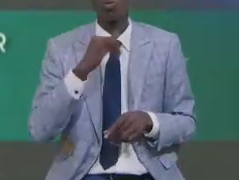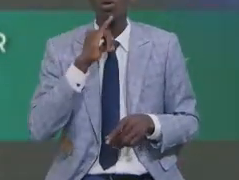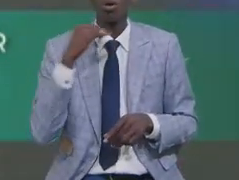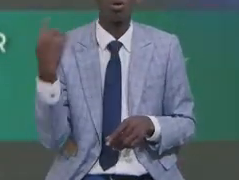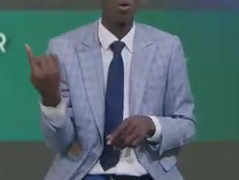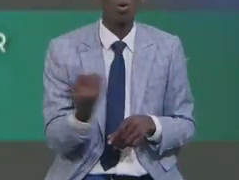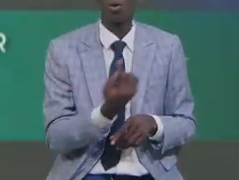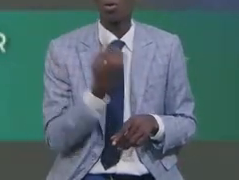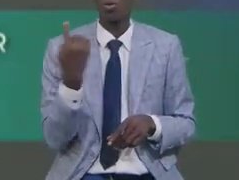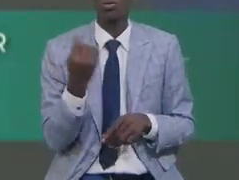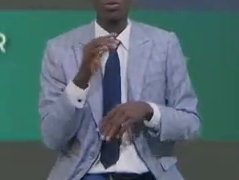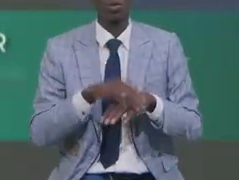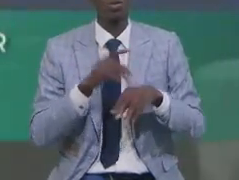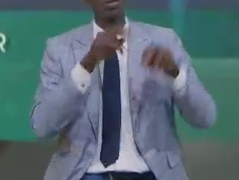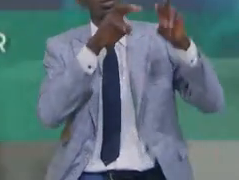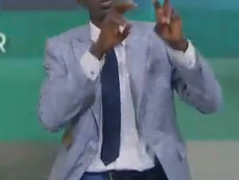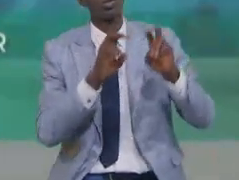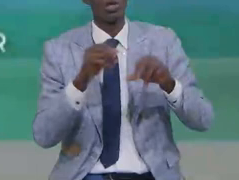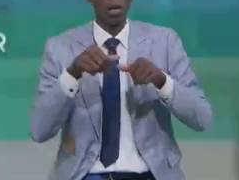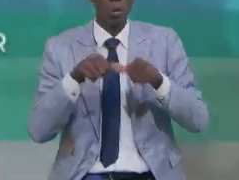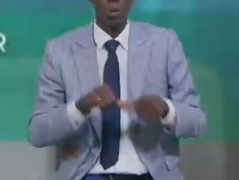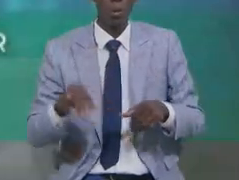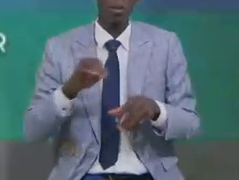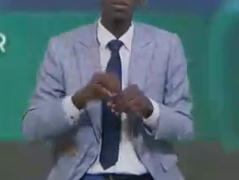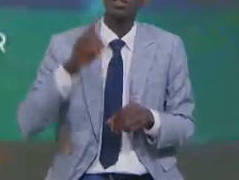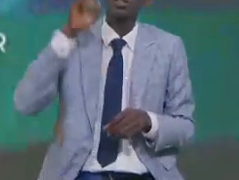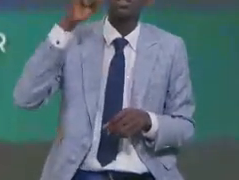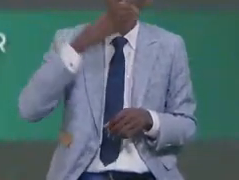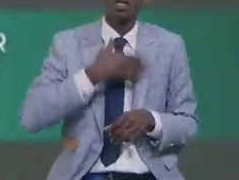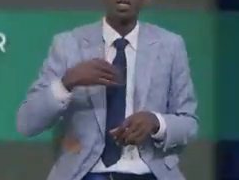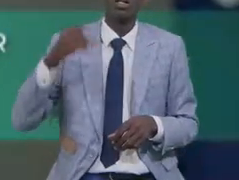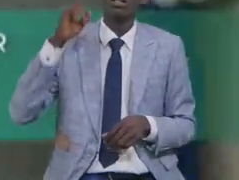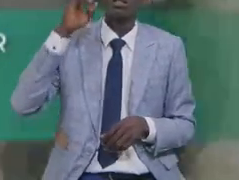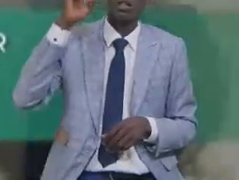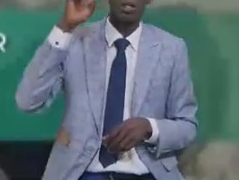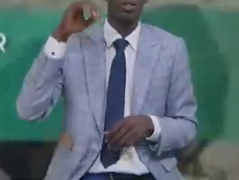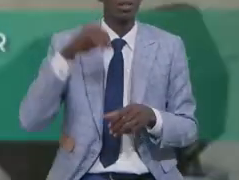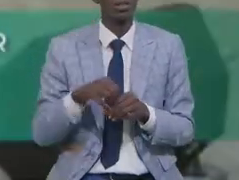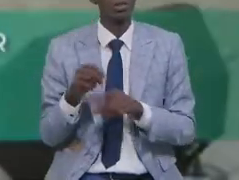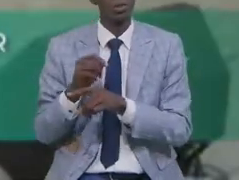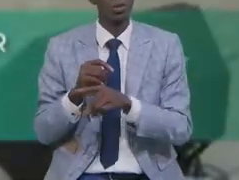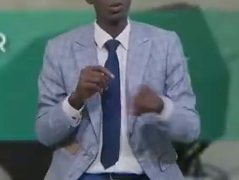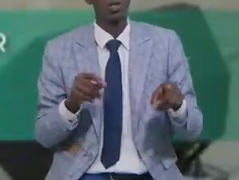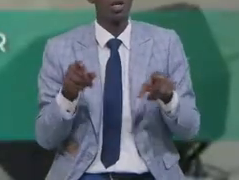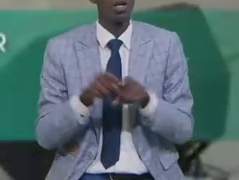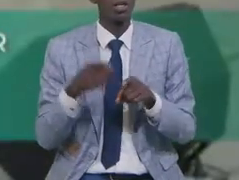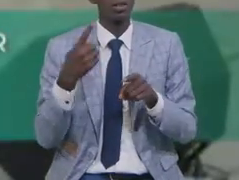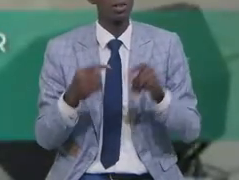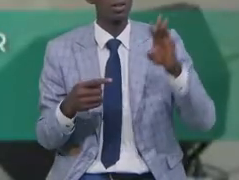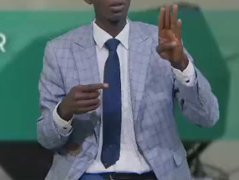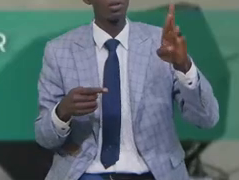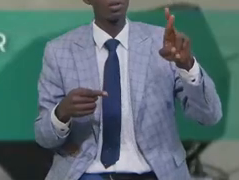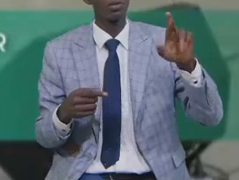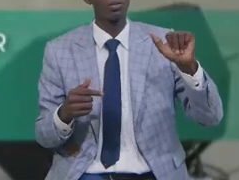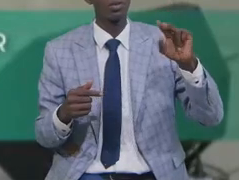est toujours au contrôle, demeurez en moi et je demeurerai en vous. Comme le sarment ne peut